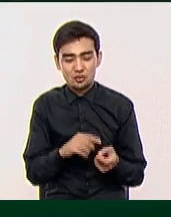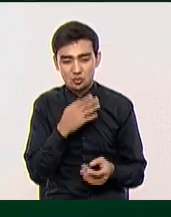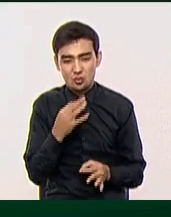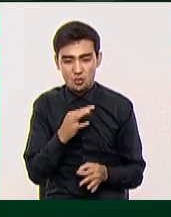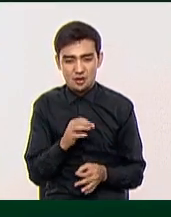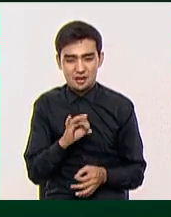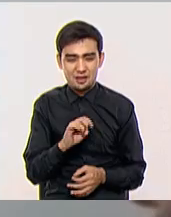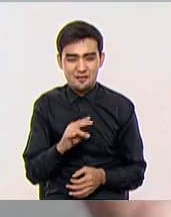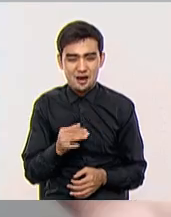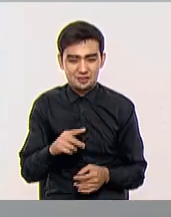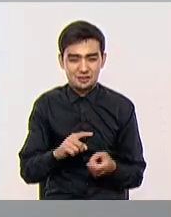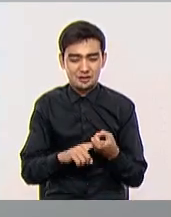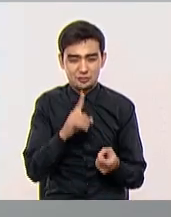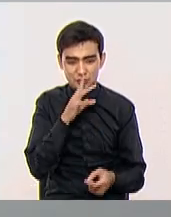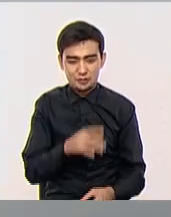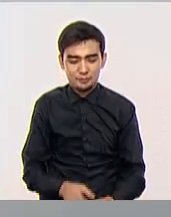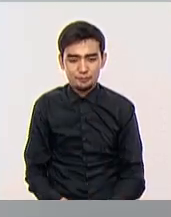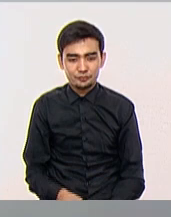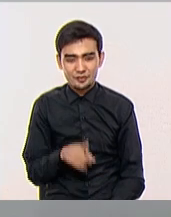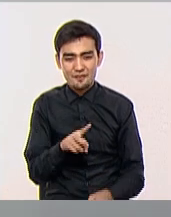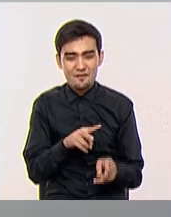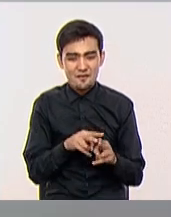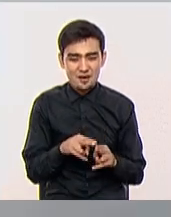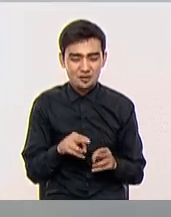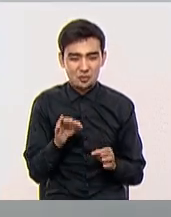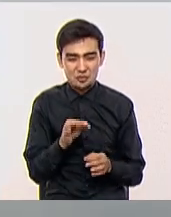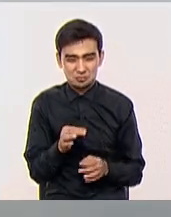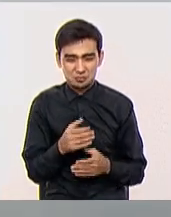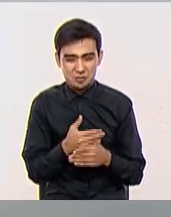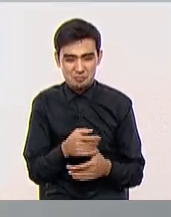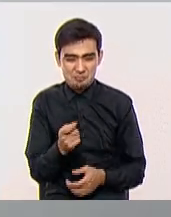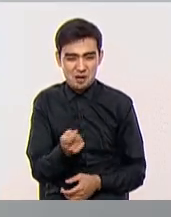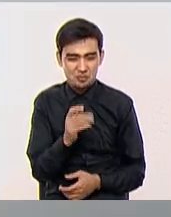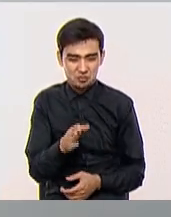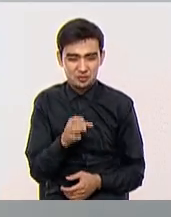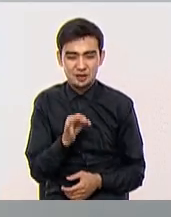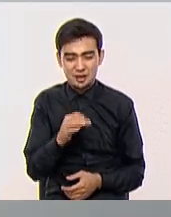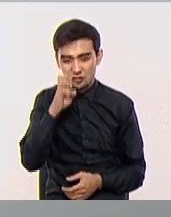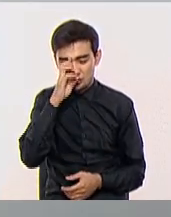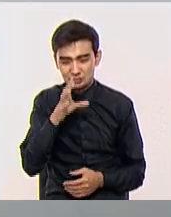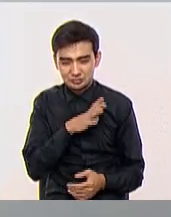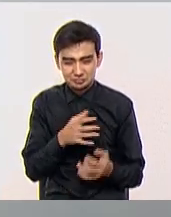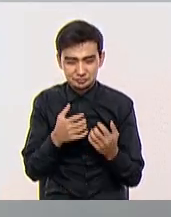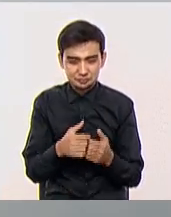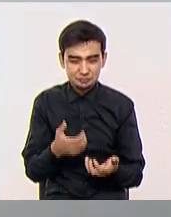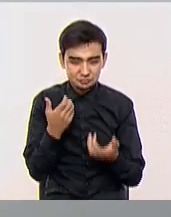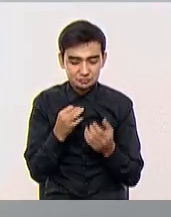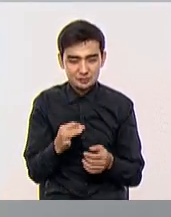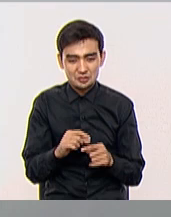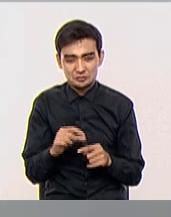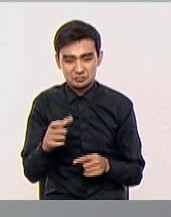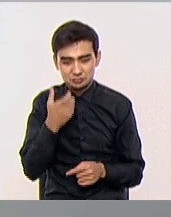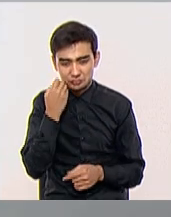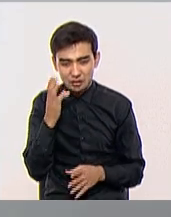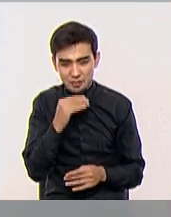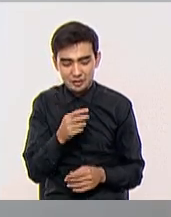на инфляции. Она незначительно повлияет, но то, что государственные расходы незначительно увеличатся,